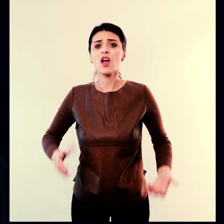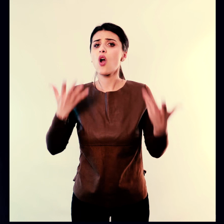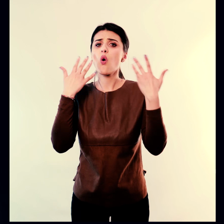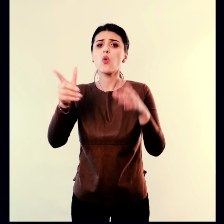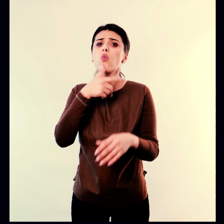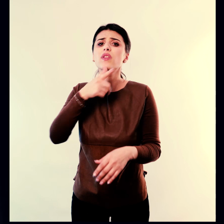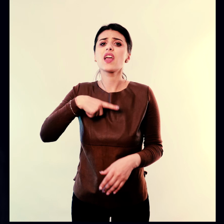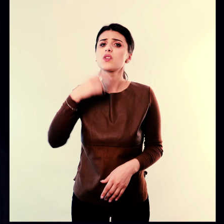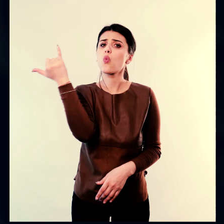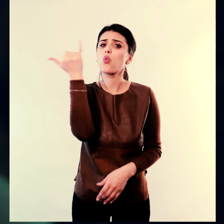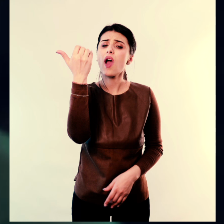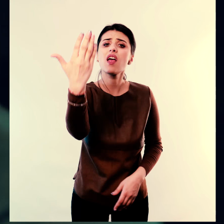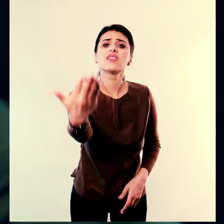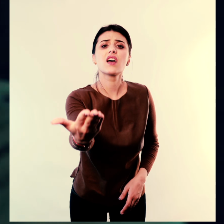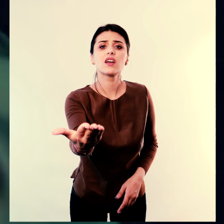Unde e culoarea ta?